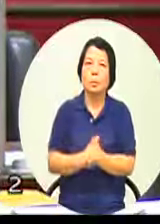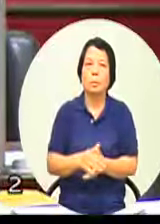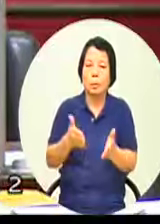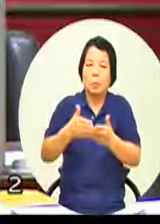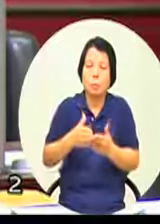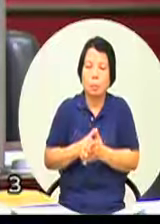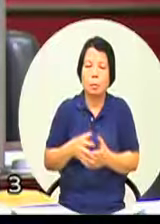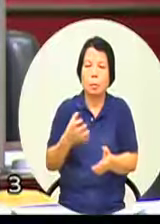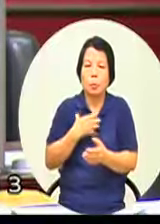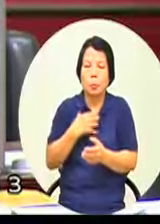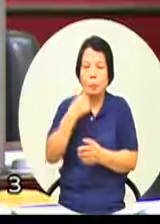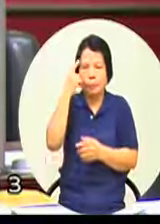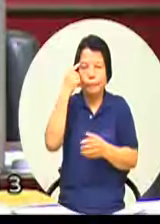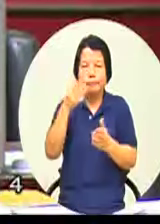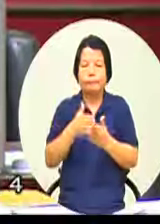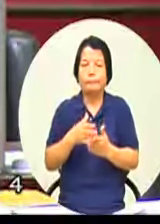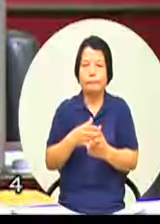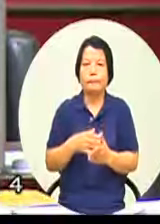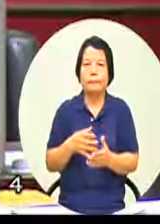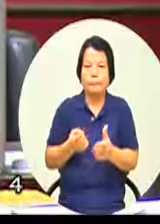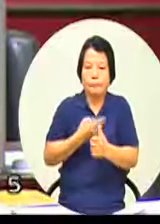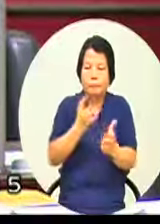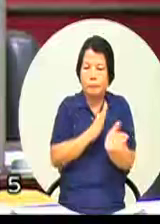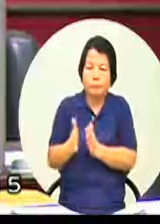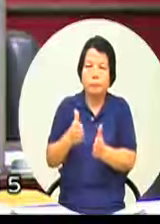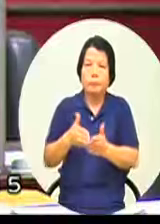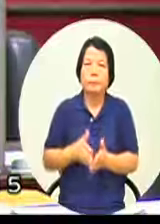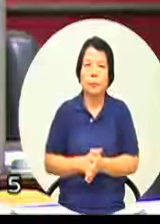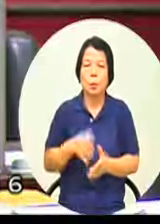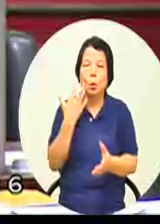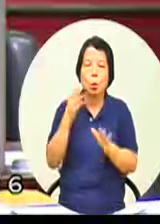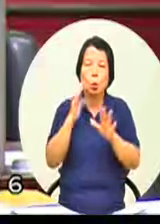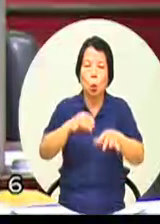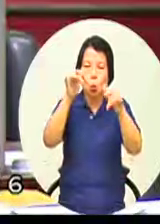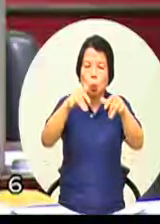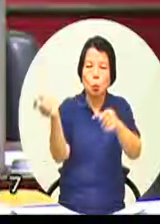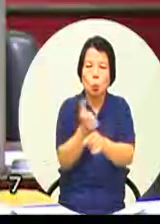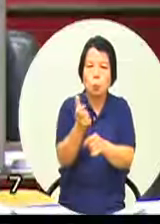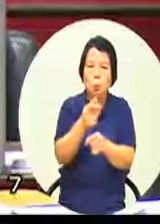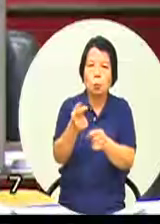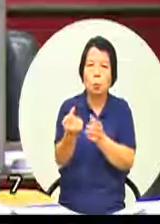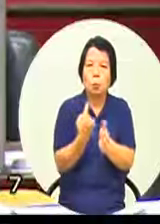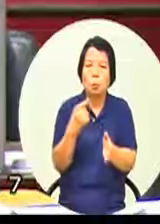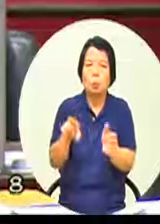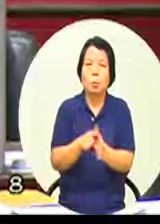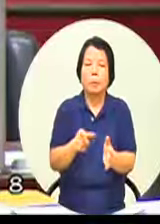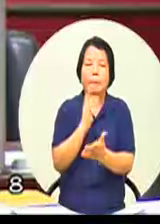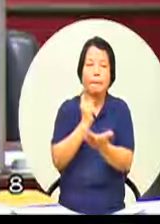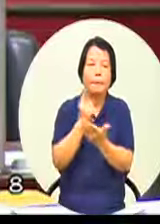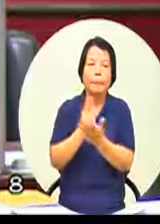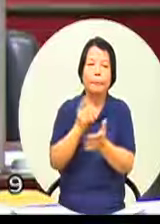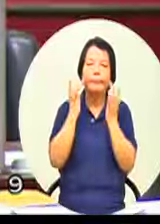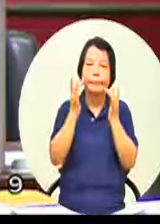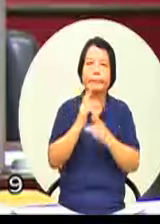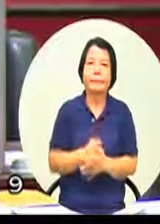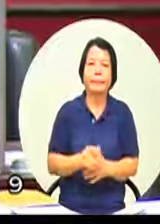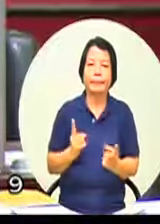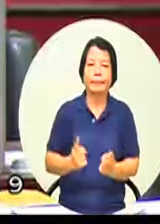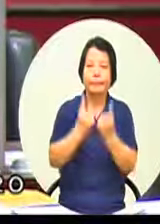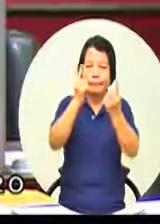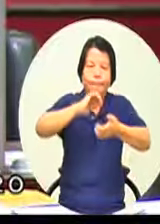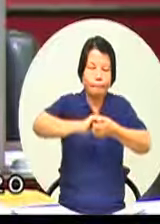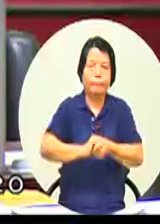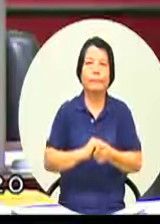危机意识嘛。当台风汛起来的时候，我们知道蔬菜每一次台风来之后就一定是涨价